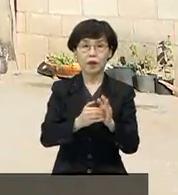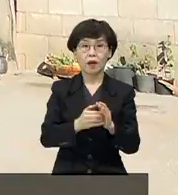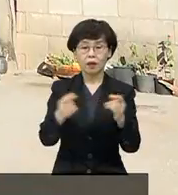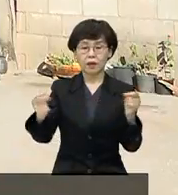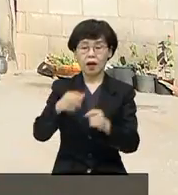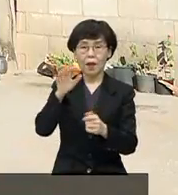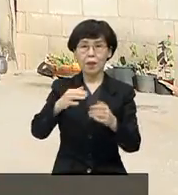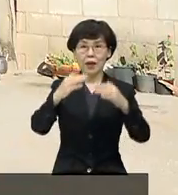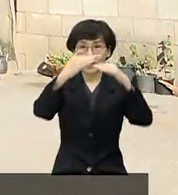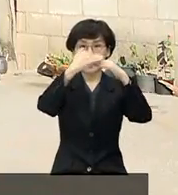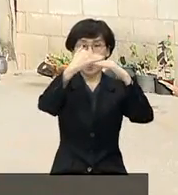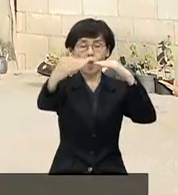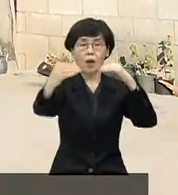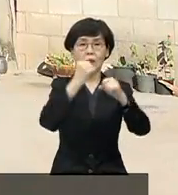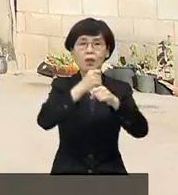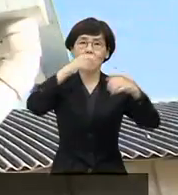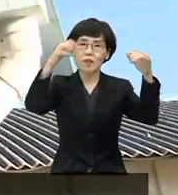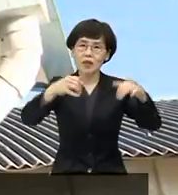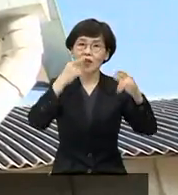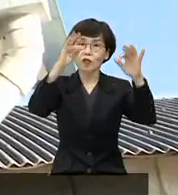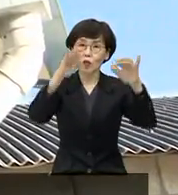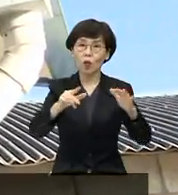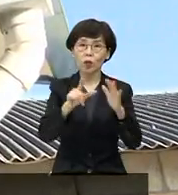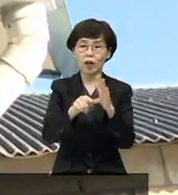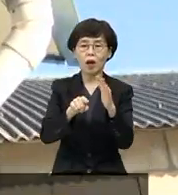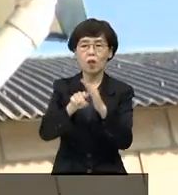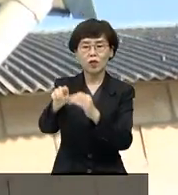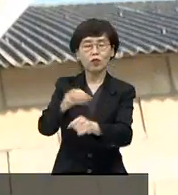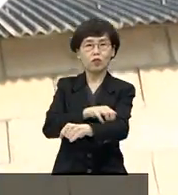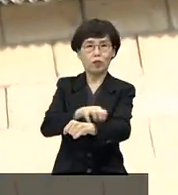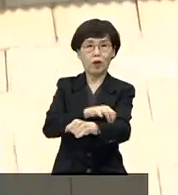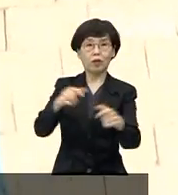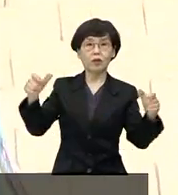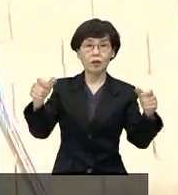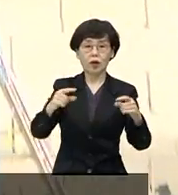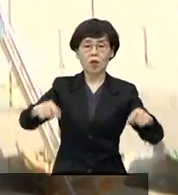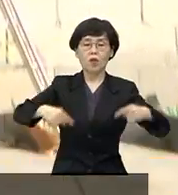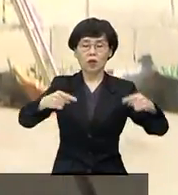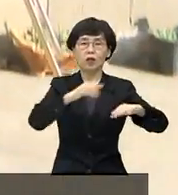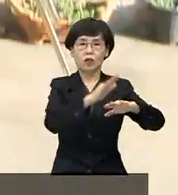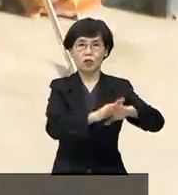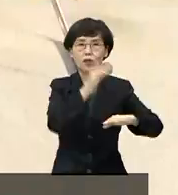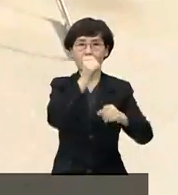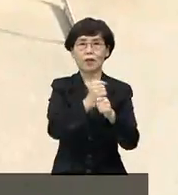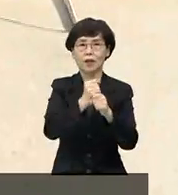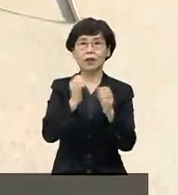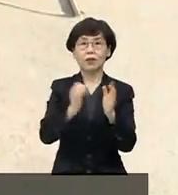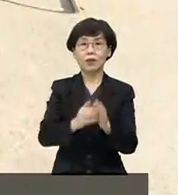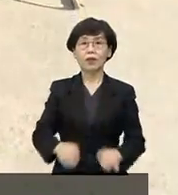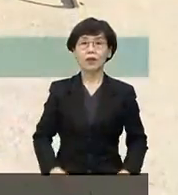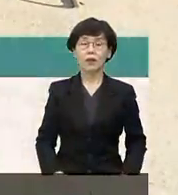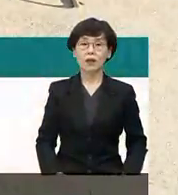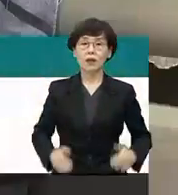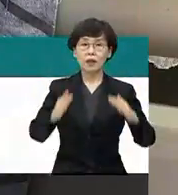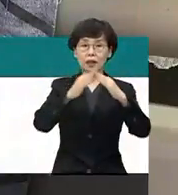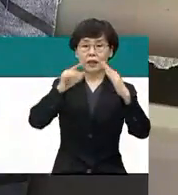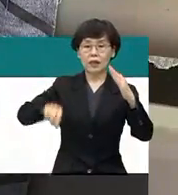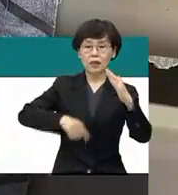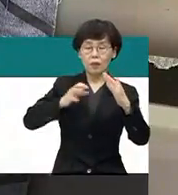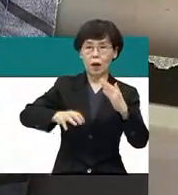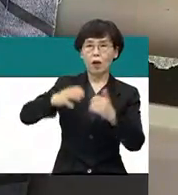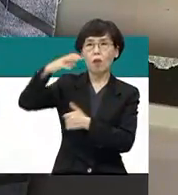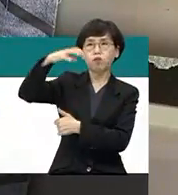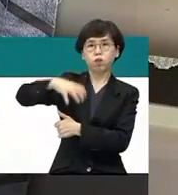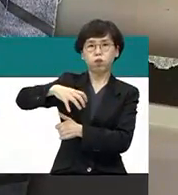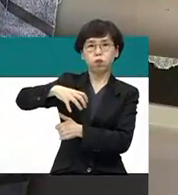앞에는 처마를 달아 비나 눈이 올 때 외출 불편을 줄이고 휠체어도 보관할 수 있도록 했습니다. 집 안에 닫힌